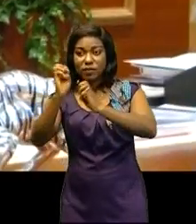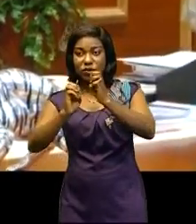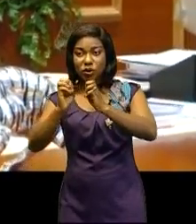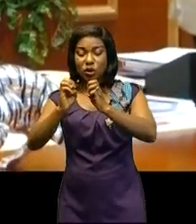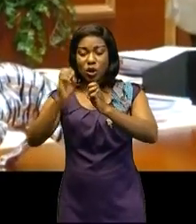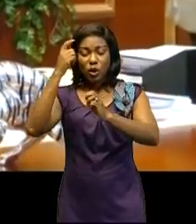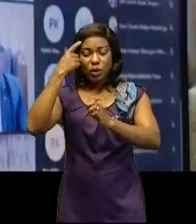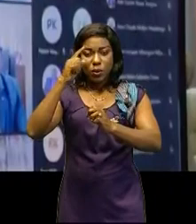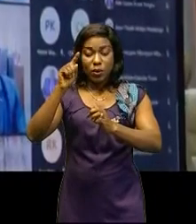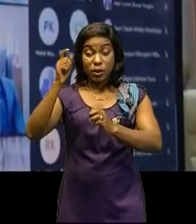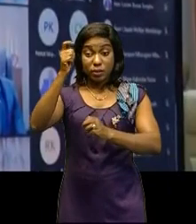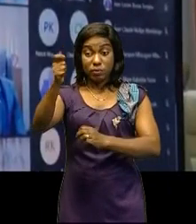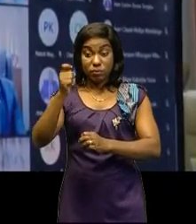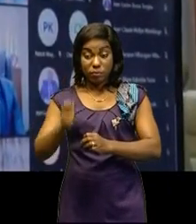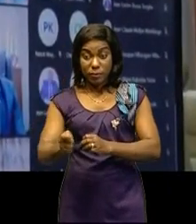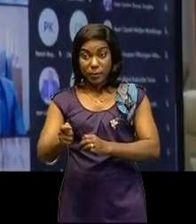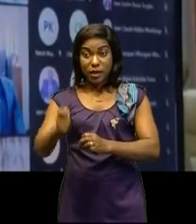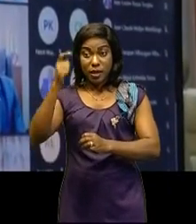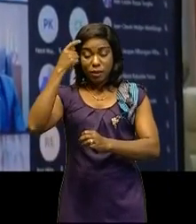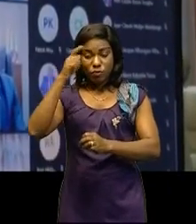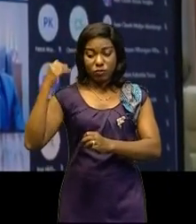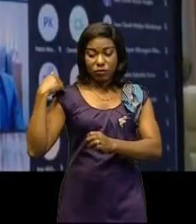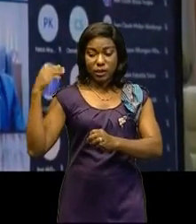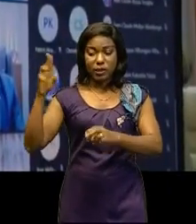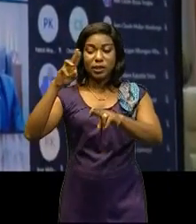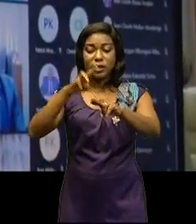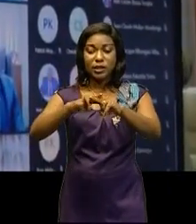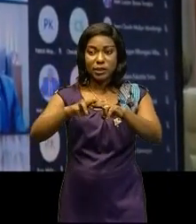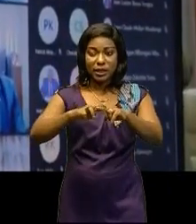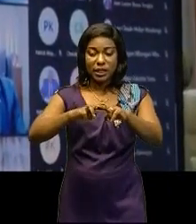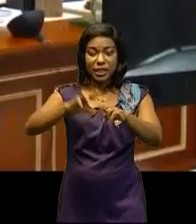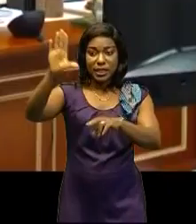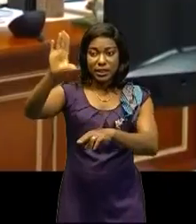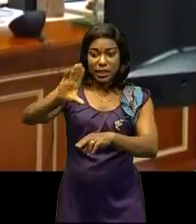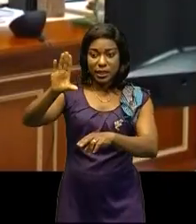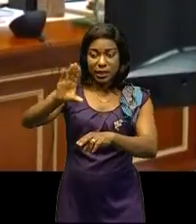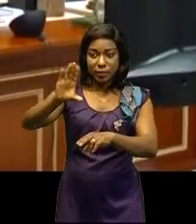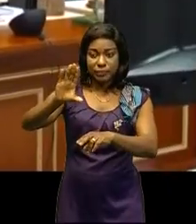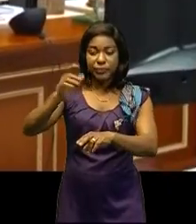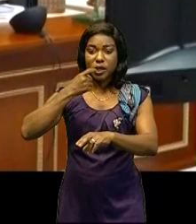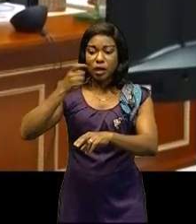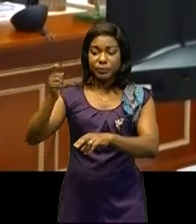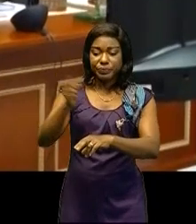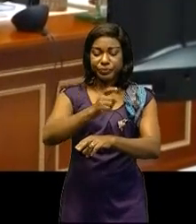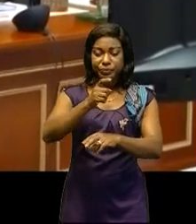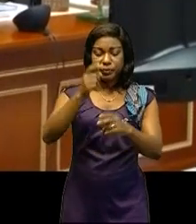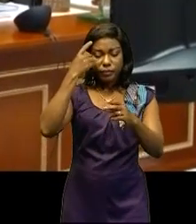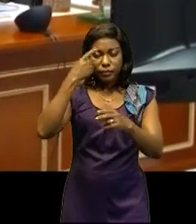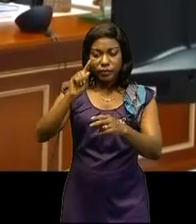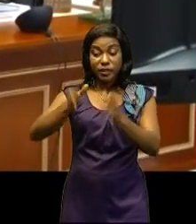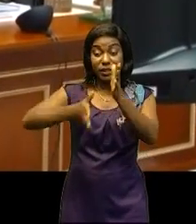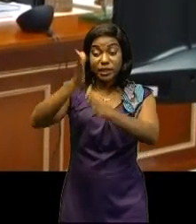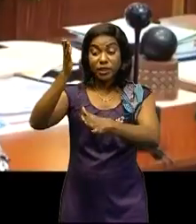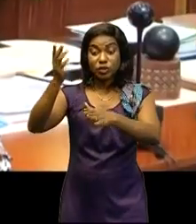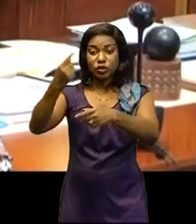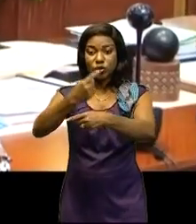militaires menées dans le cadre de l'état de siège, dont la cinquième prorogation pour une période de 15 jours a été